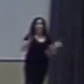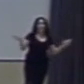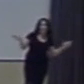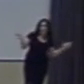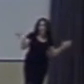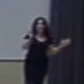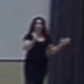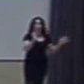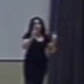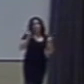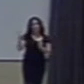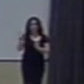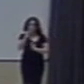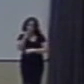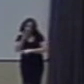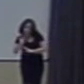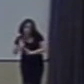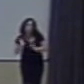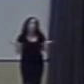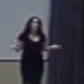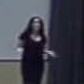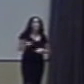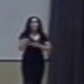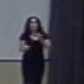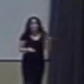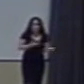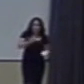de determinats temes perquè hi ha